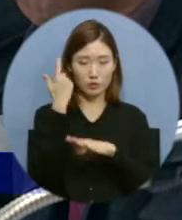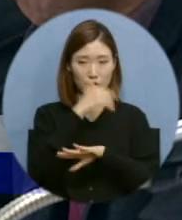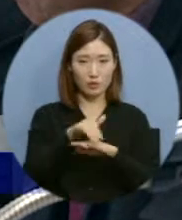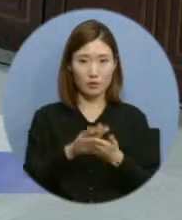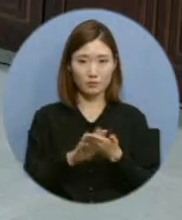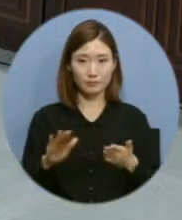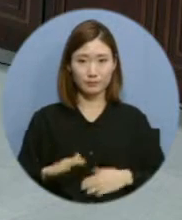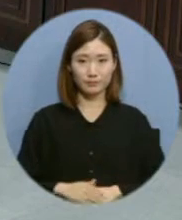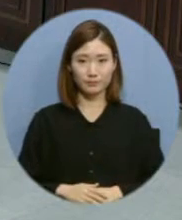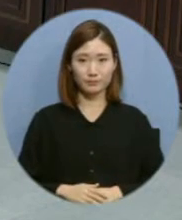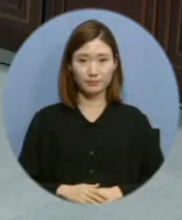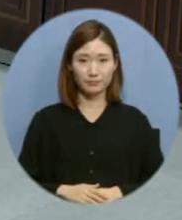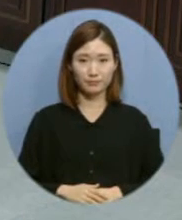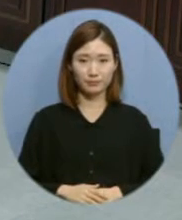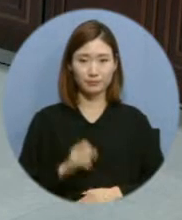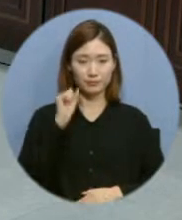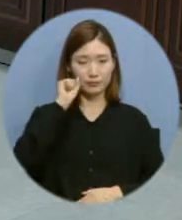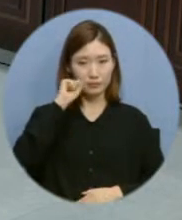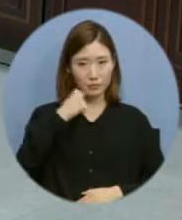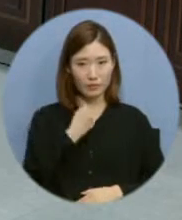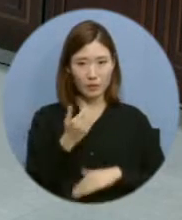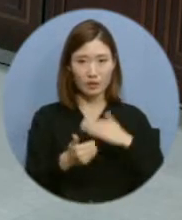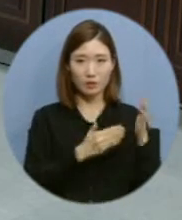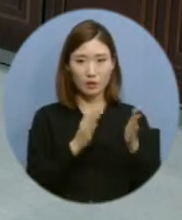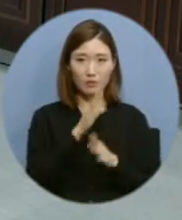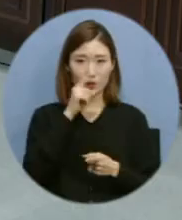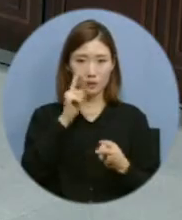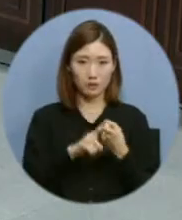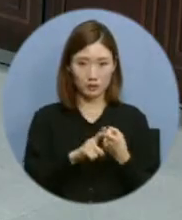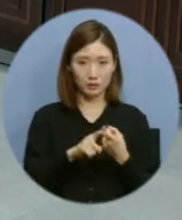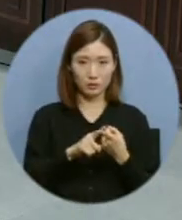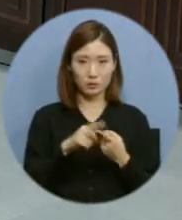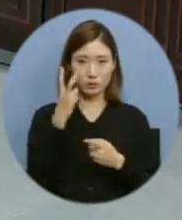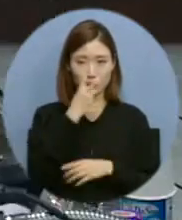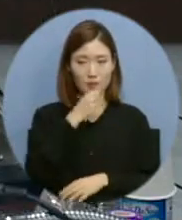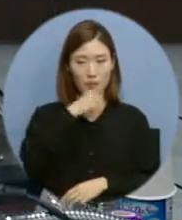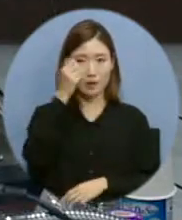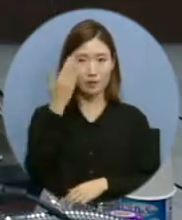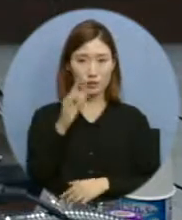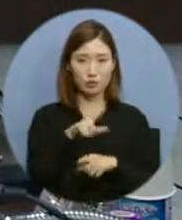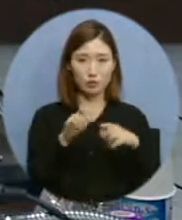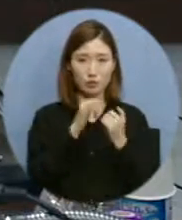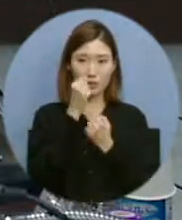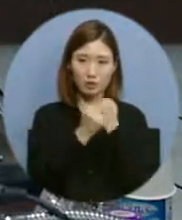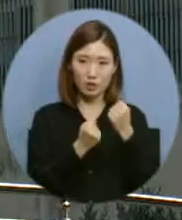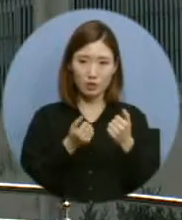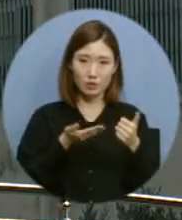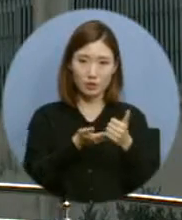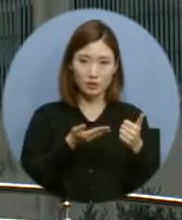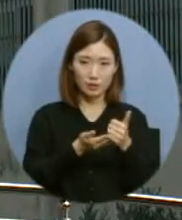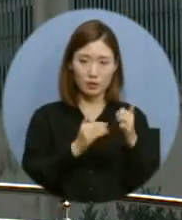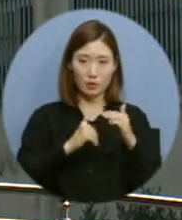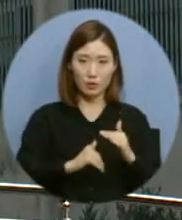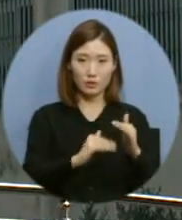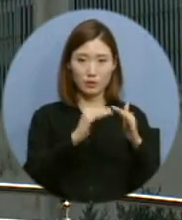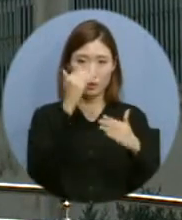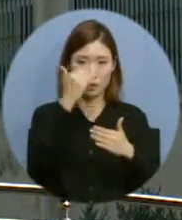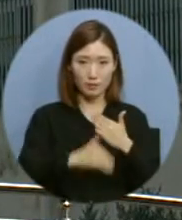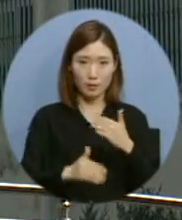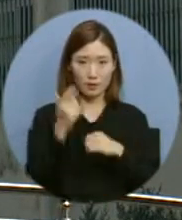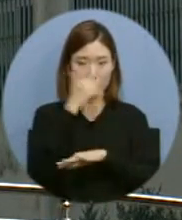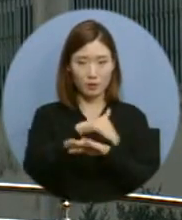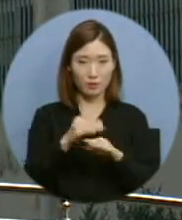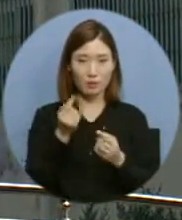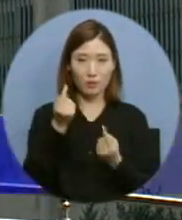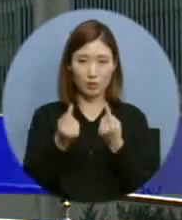예정입니다. 어렵사리 예비타당성 조사는 통과됐지만 주민 설득 과정은 남았습니다. 애초 계획보다